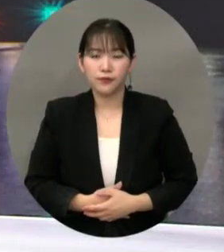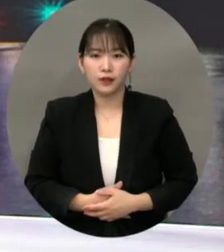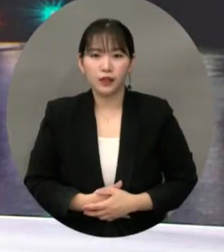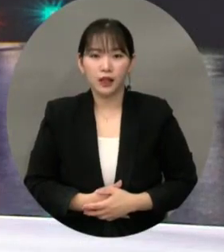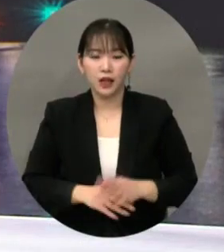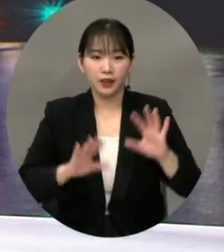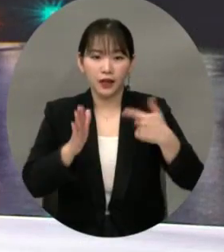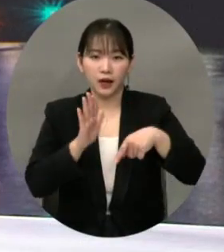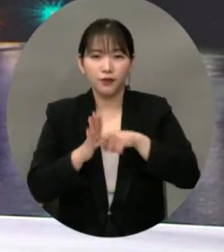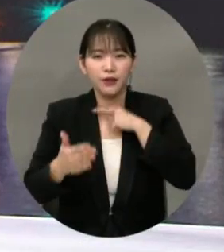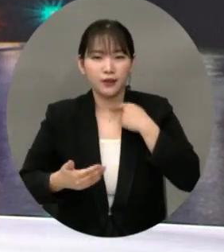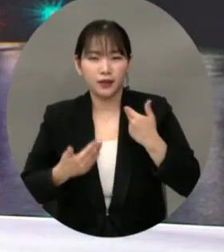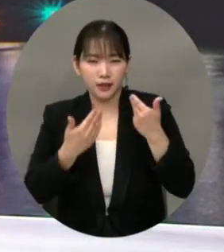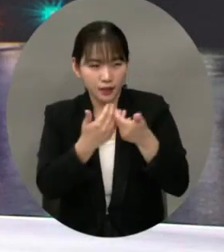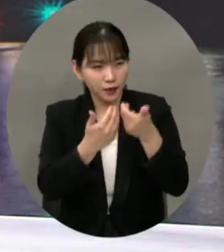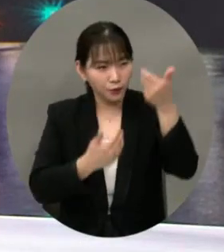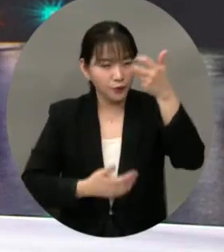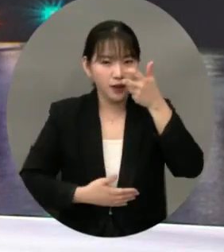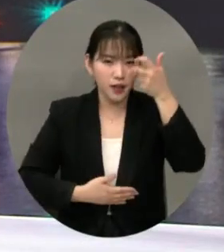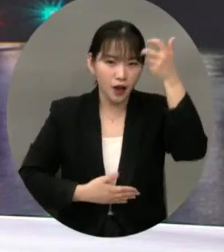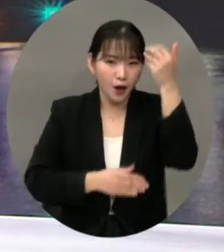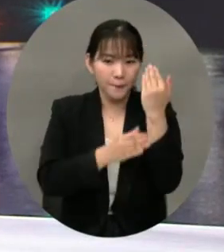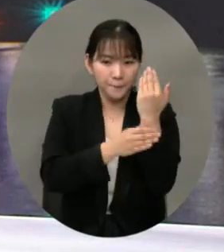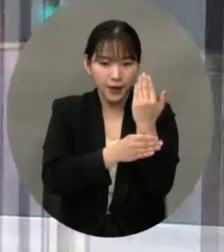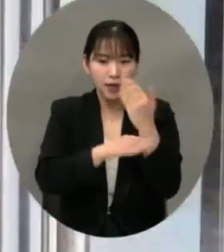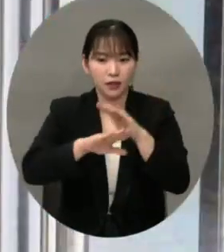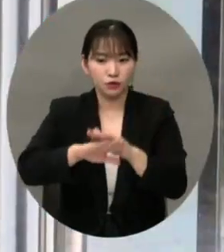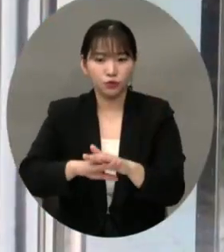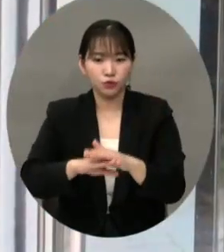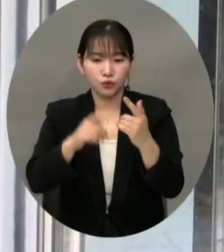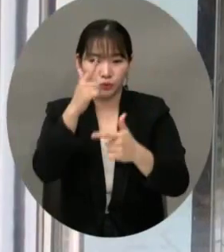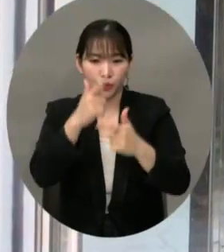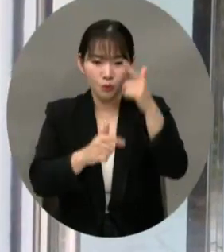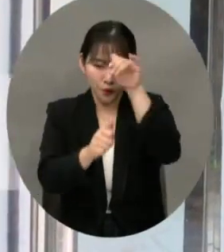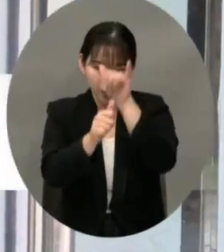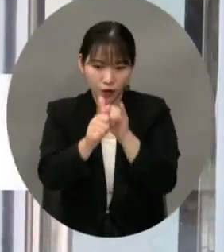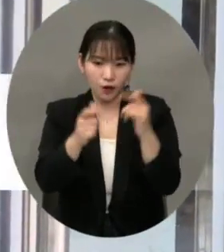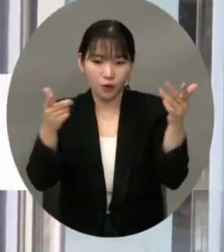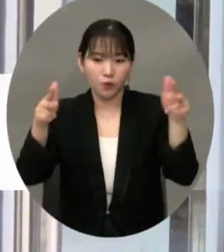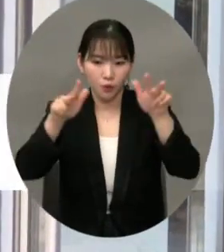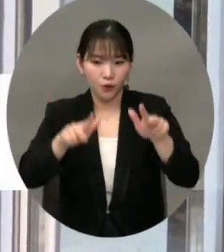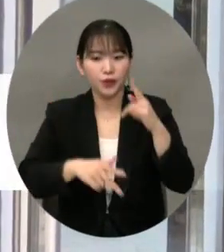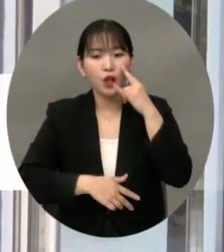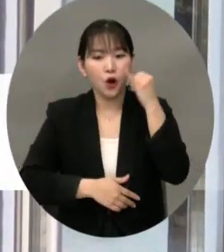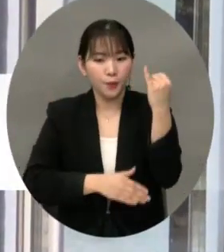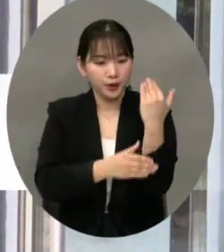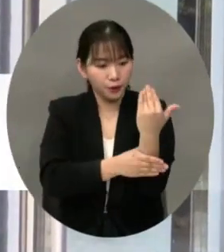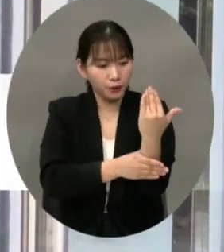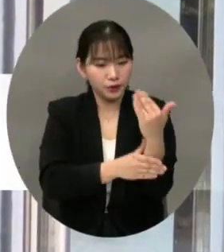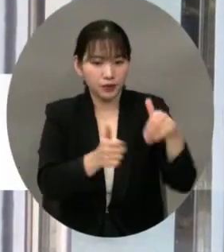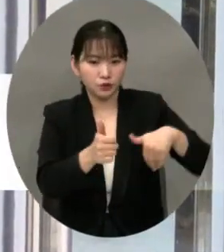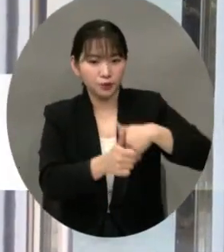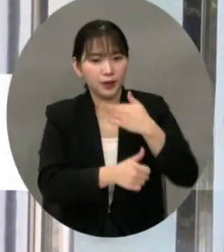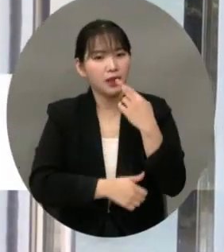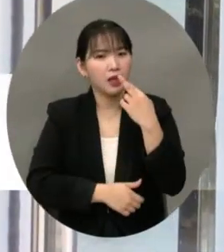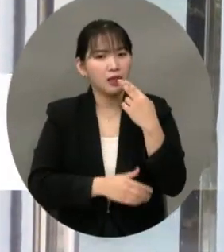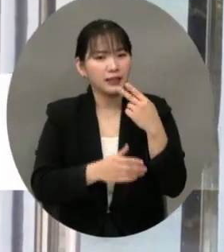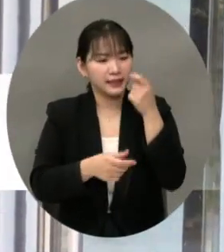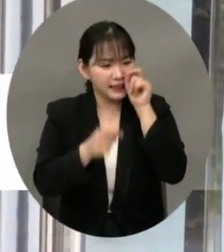순국 선열과 호국 영령의 위패를 모신 목포 현충공원의 어머니 동상 주변에 쓰레기 봉투가 놓인 것을